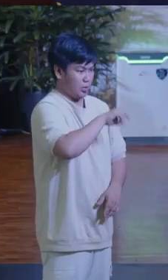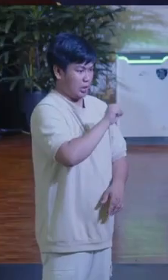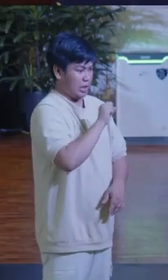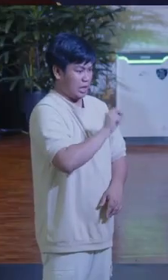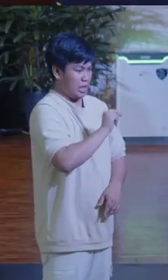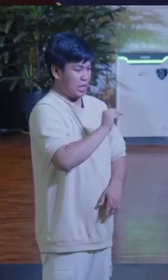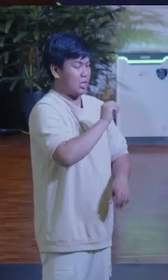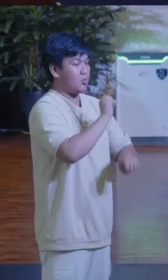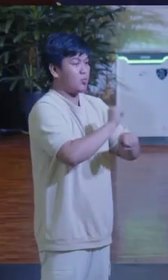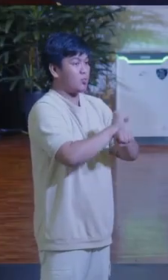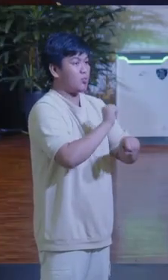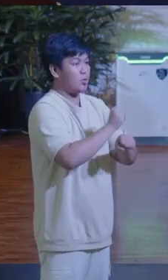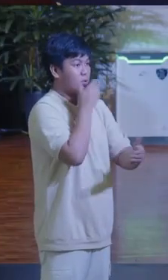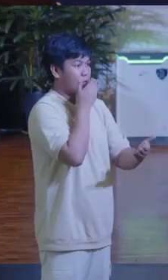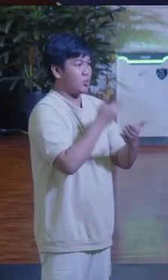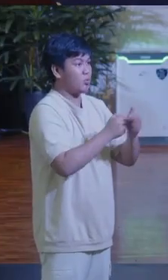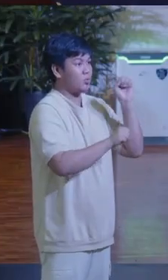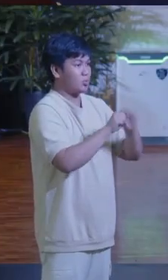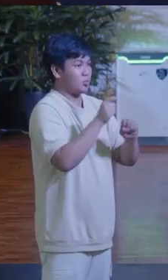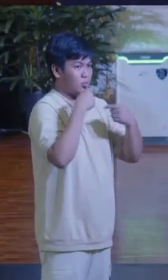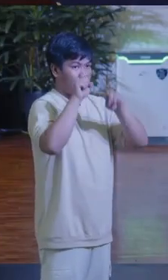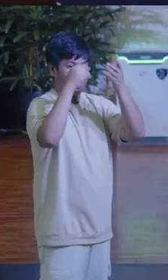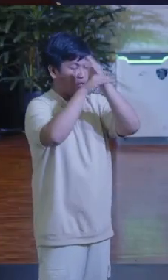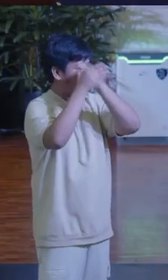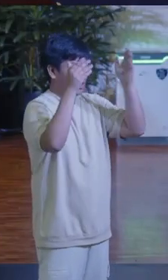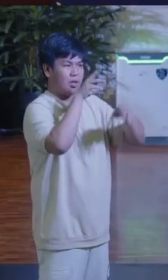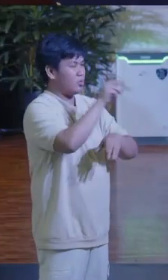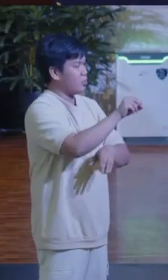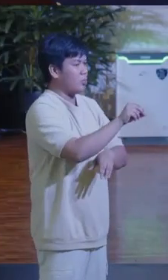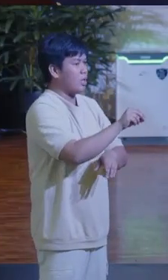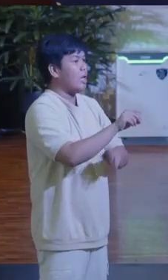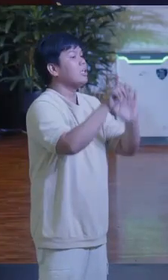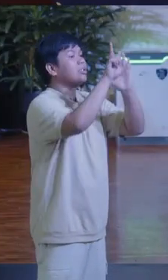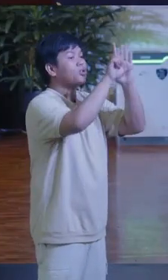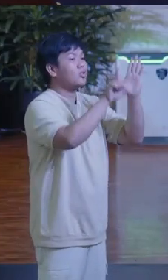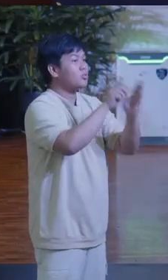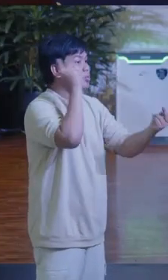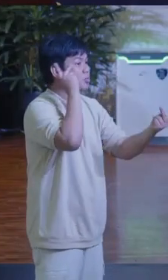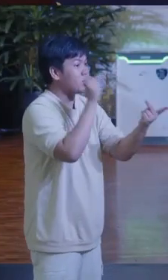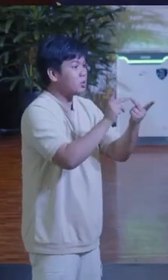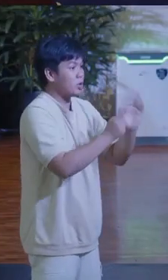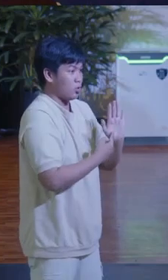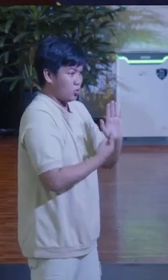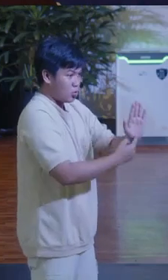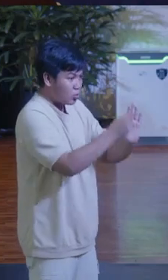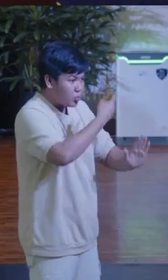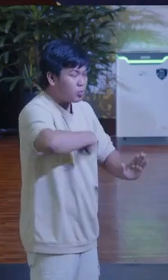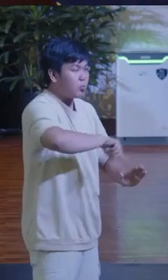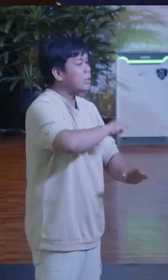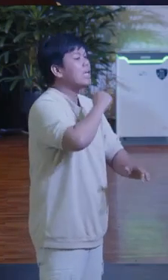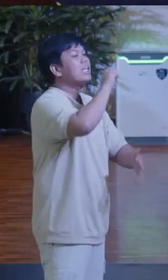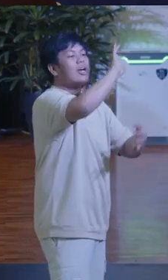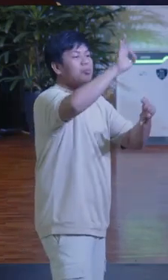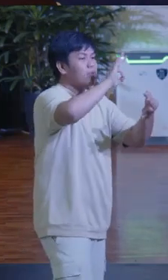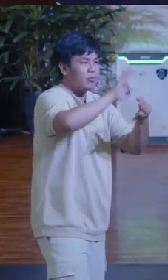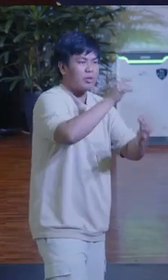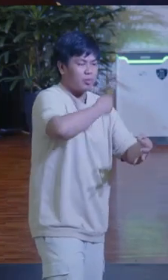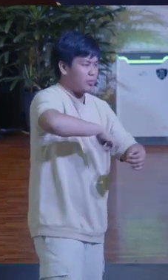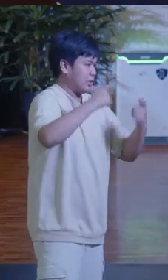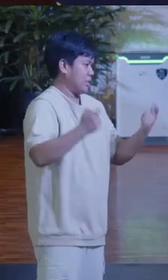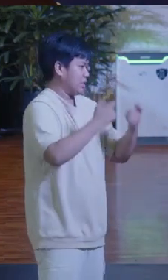Ang law binigay ng Diyos upang ipakita sa atin tayo makasalanan, hindi upang tayo iligtas sa